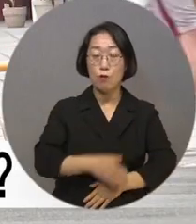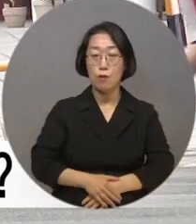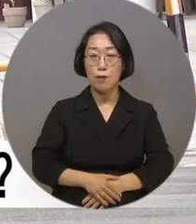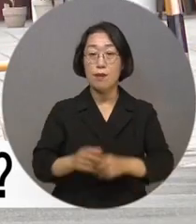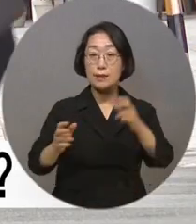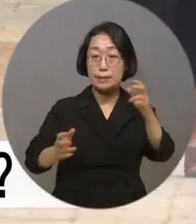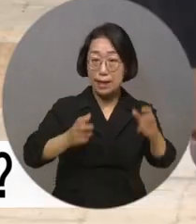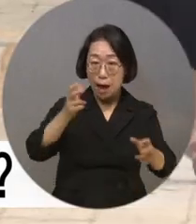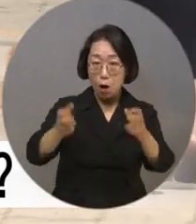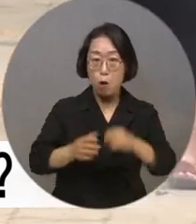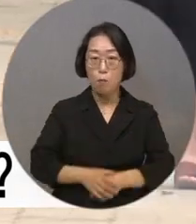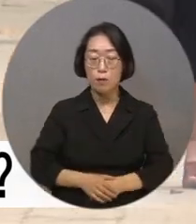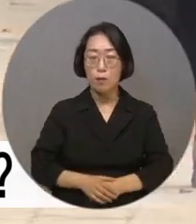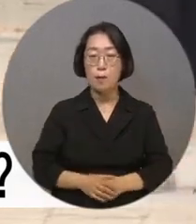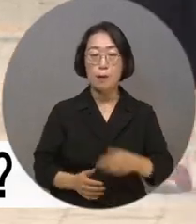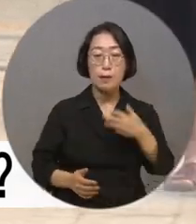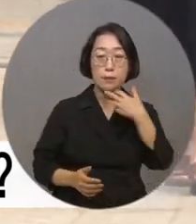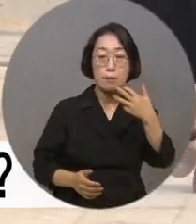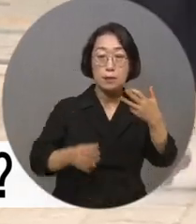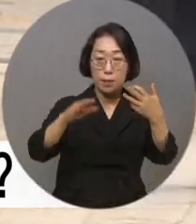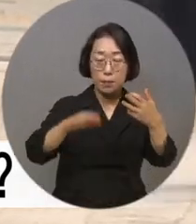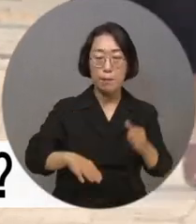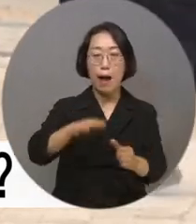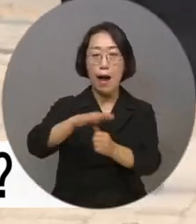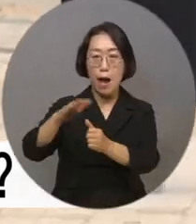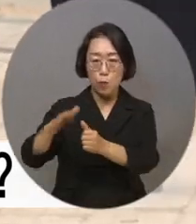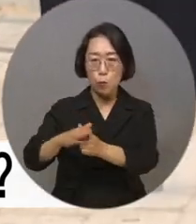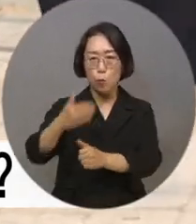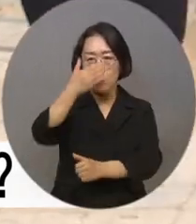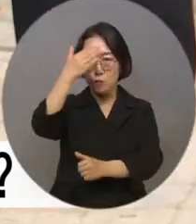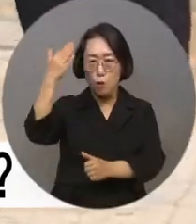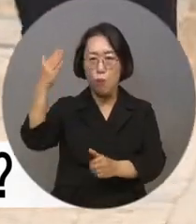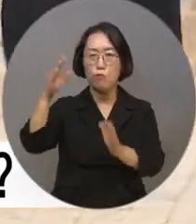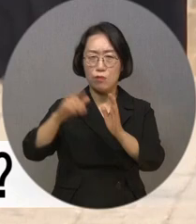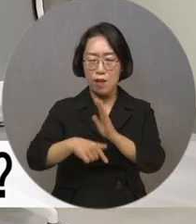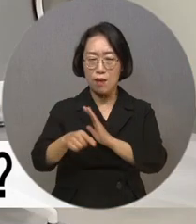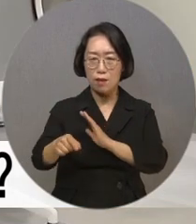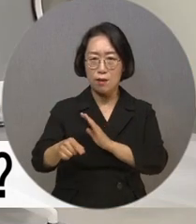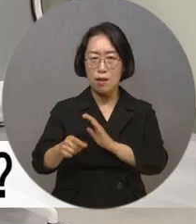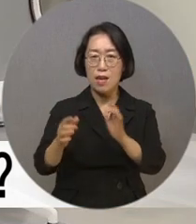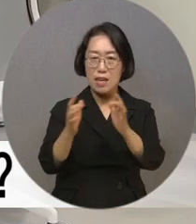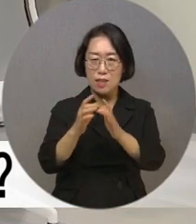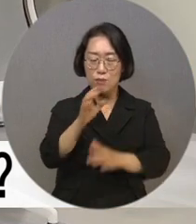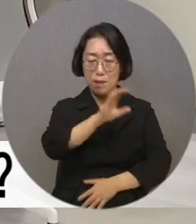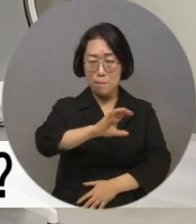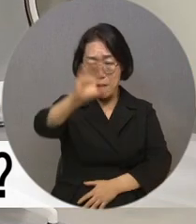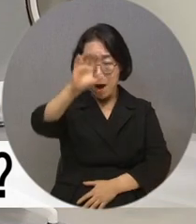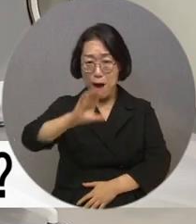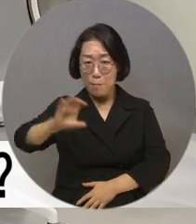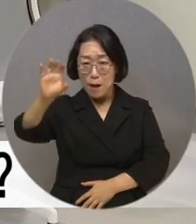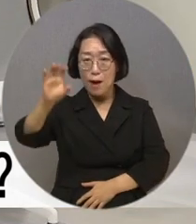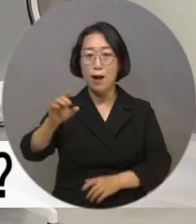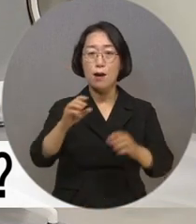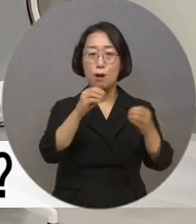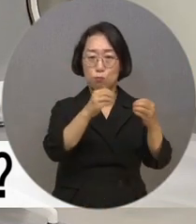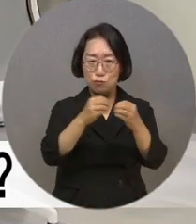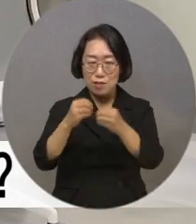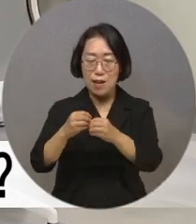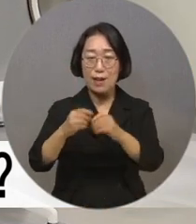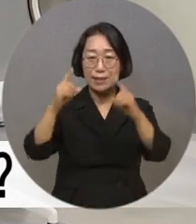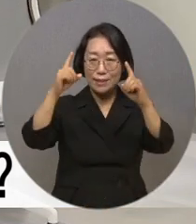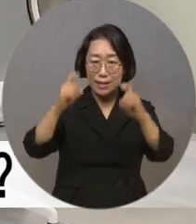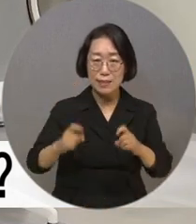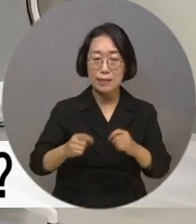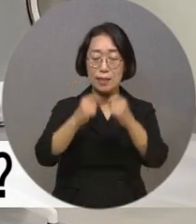시범 사업은 만 18세 미만 아동 청소년 시기에 온라인에 게시한 글과 사진, 영상이 개인정보를 담고